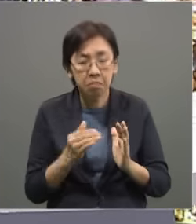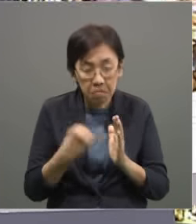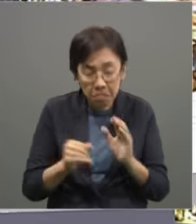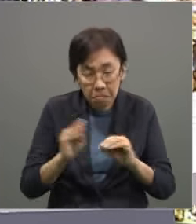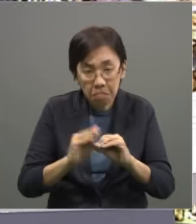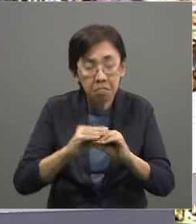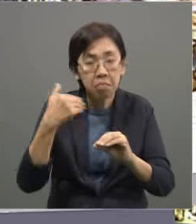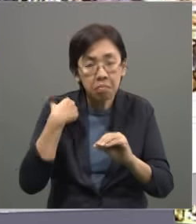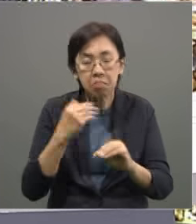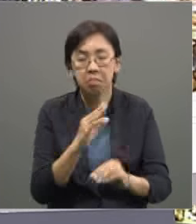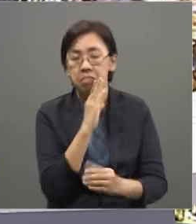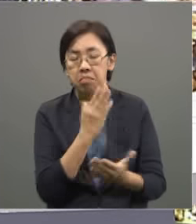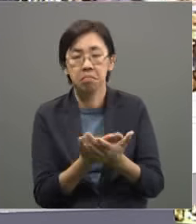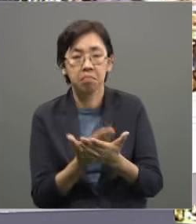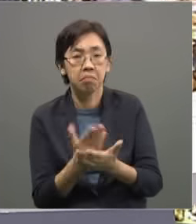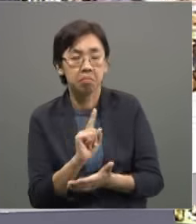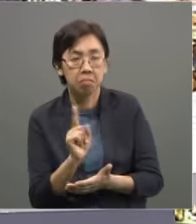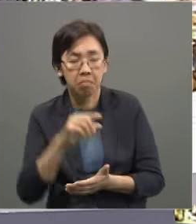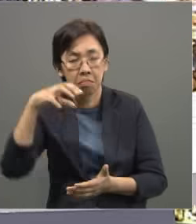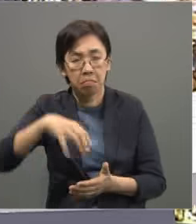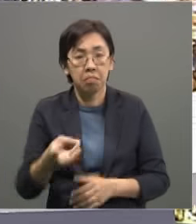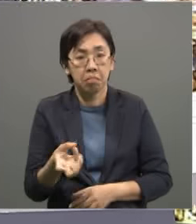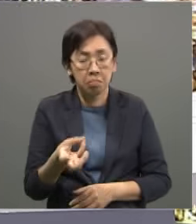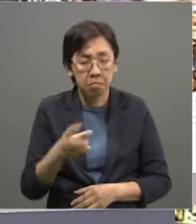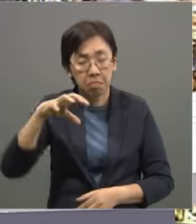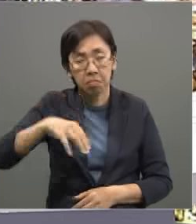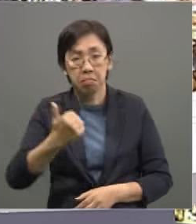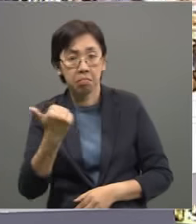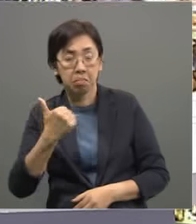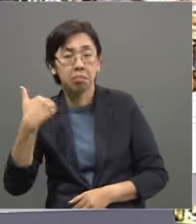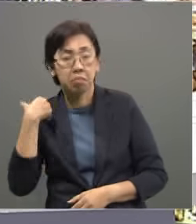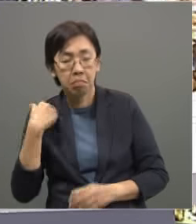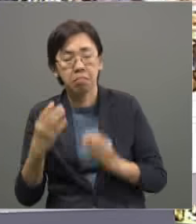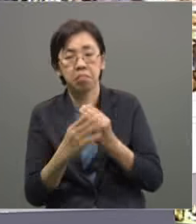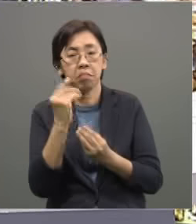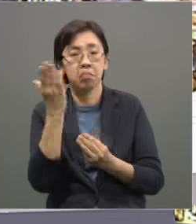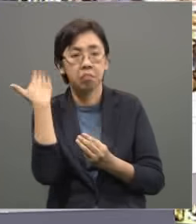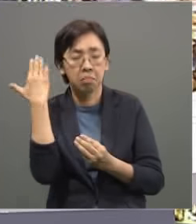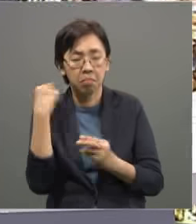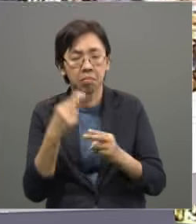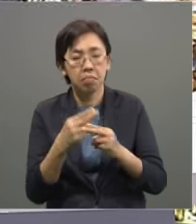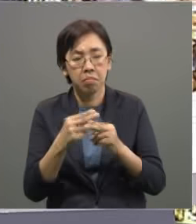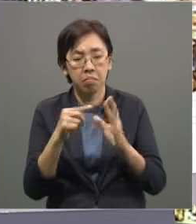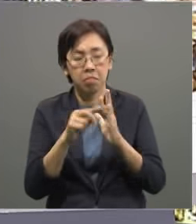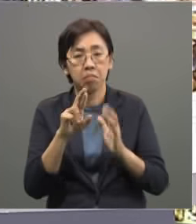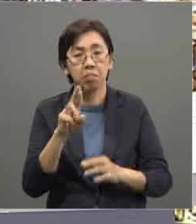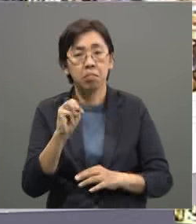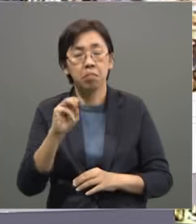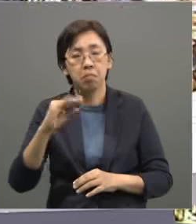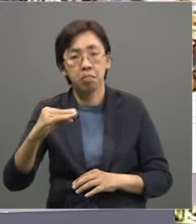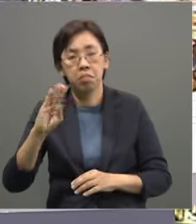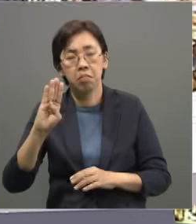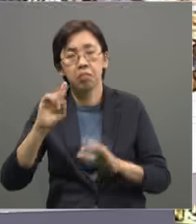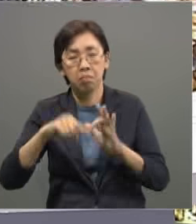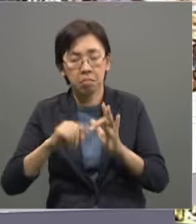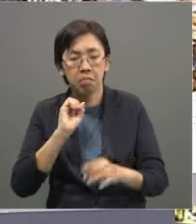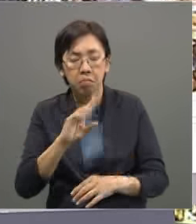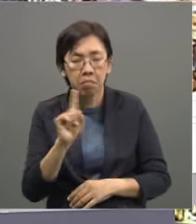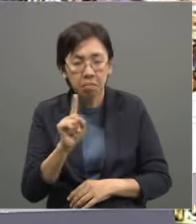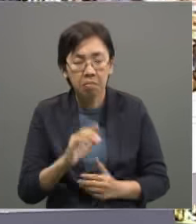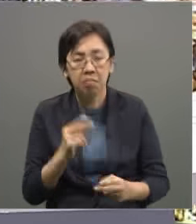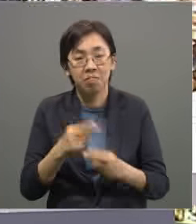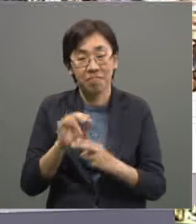ที่ถูกเรียกตบทรัพย์เนี่ยนอกจากกรมการข้าวแล้วมีกรมอื่นไหมเพราะอย่างเมื่อสัปดาห์ที่แล้วเนี่ยคุณแรมโบ้ใช่ไหมฮะก็ออกมาบอกว่าตัวเองก็เคยโดนนายจอจาน